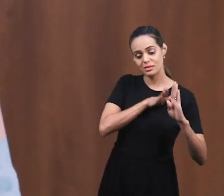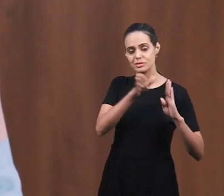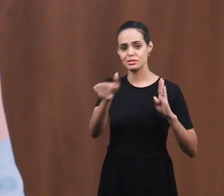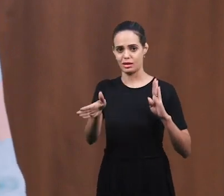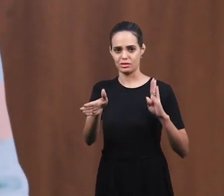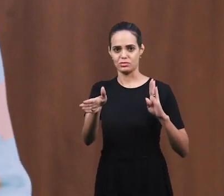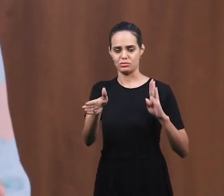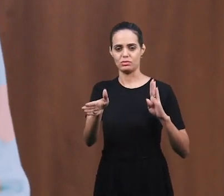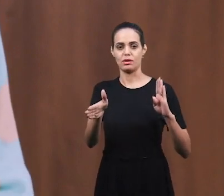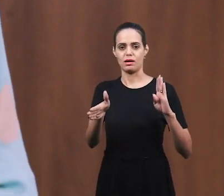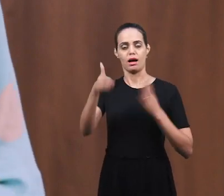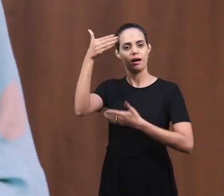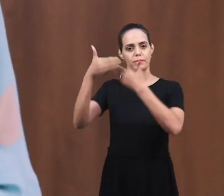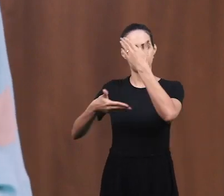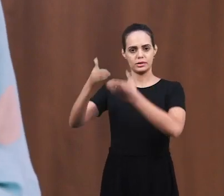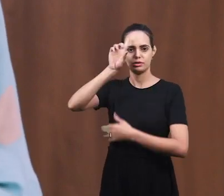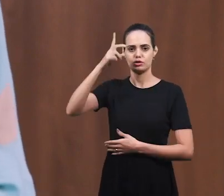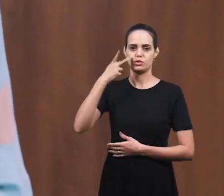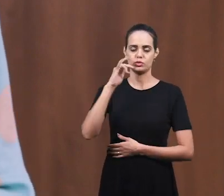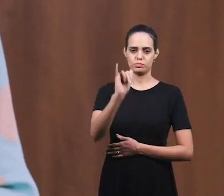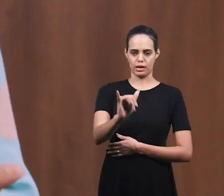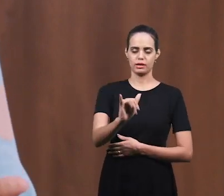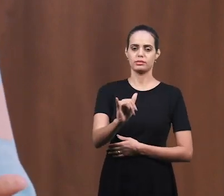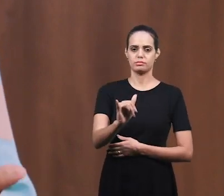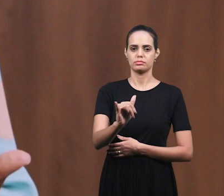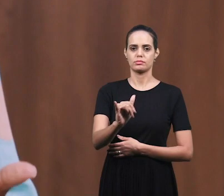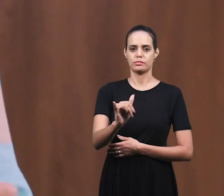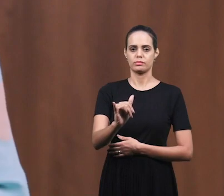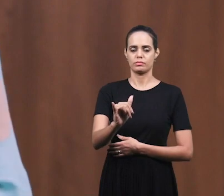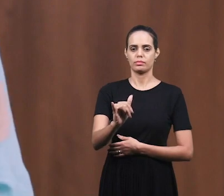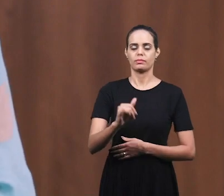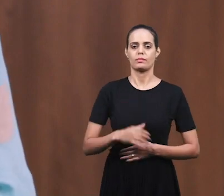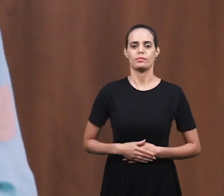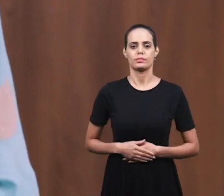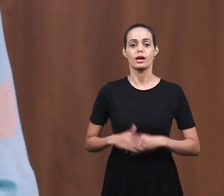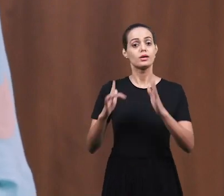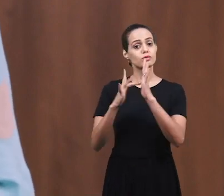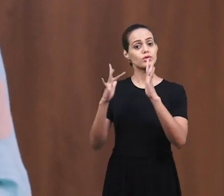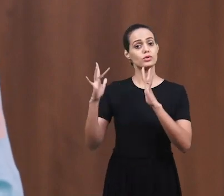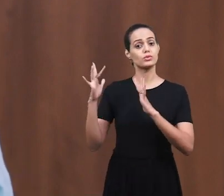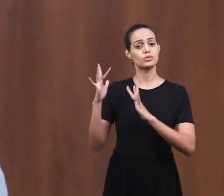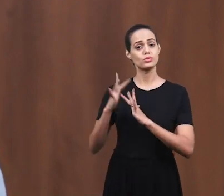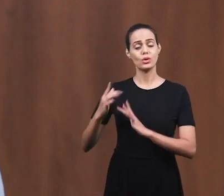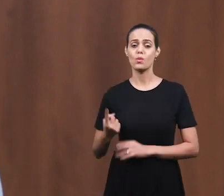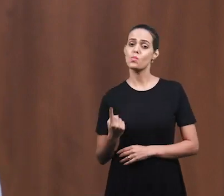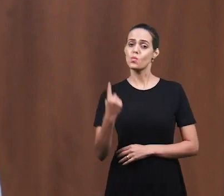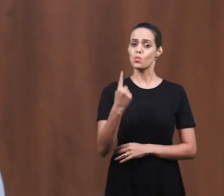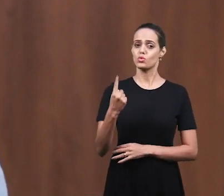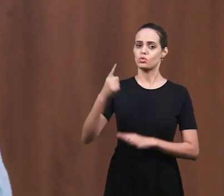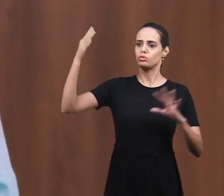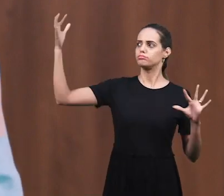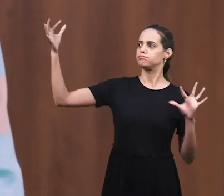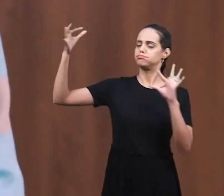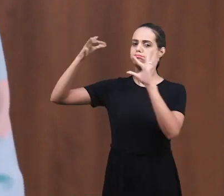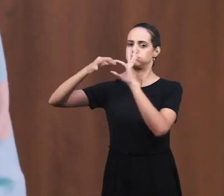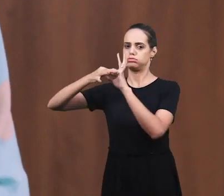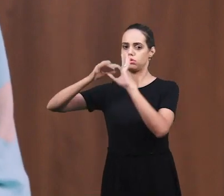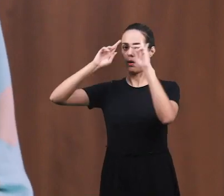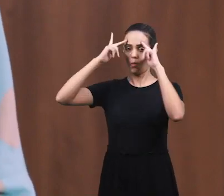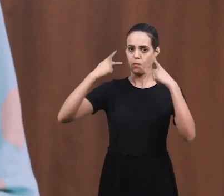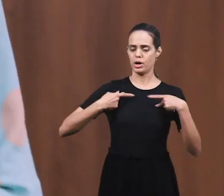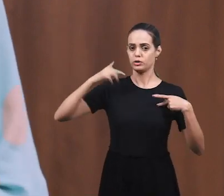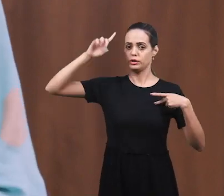porte d'accès à la présence de Dieu le Père, le résultat de Dieu. Jésus est le seul médiateur